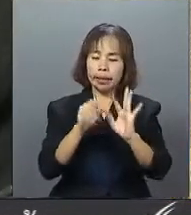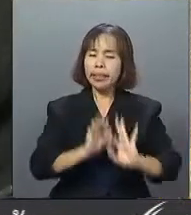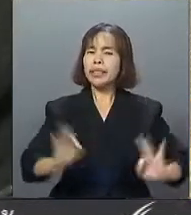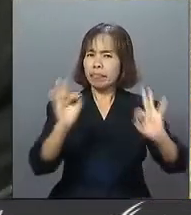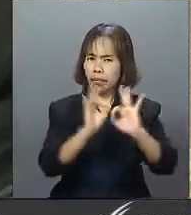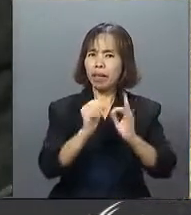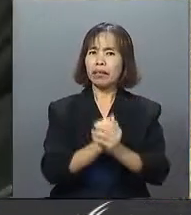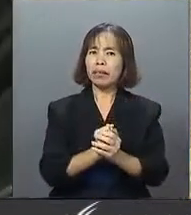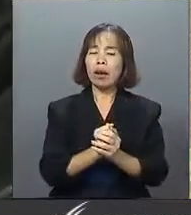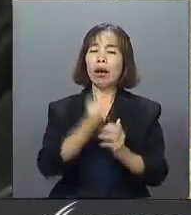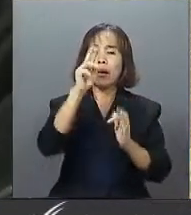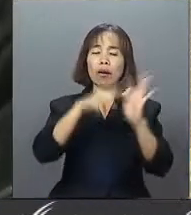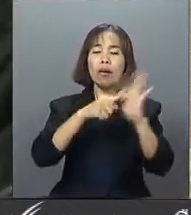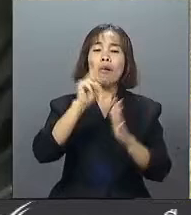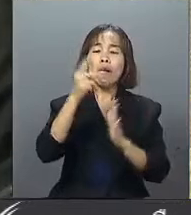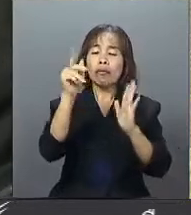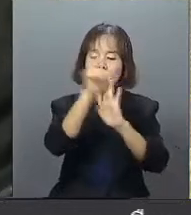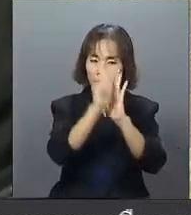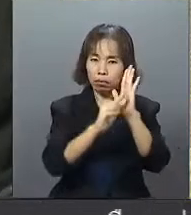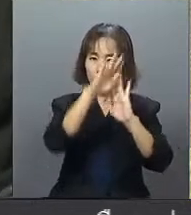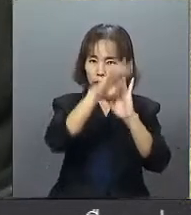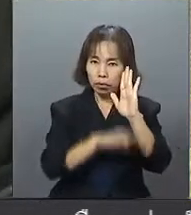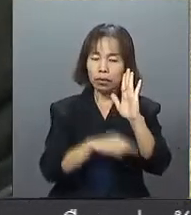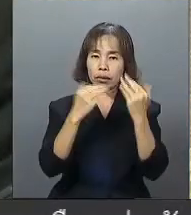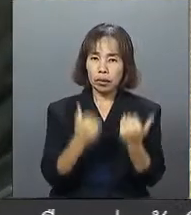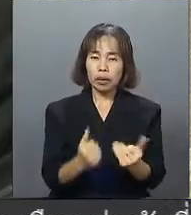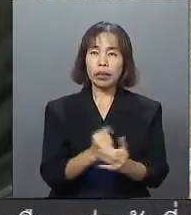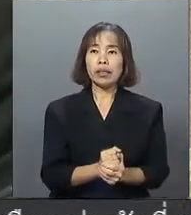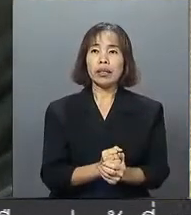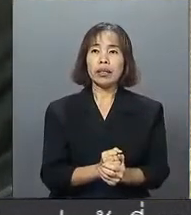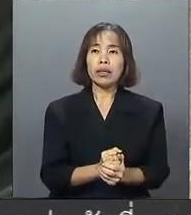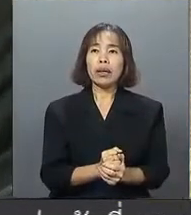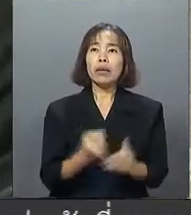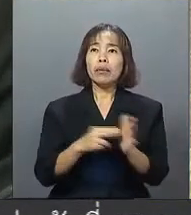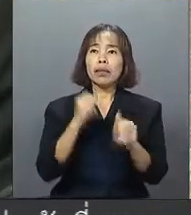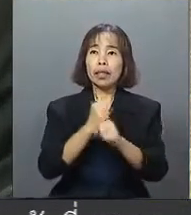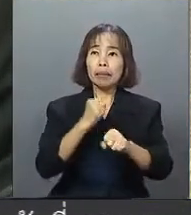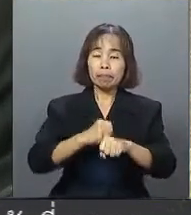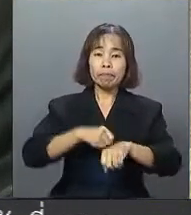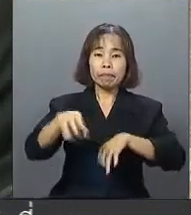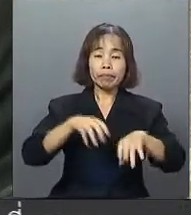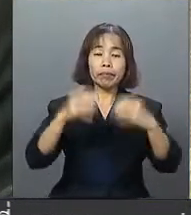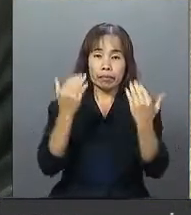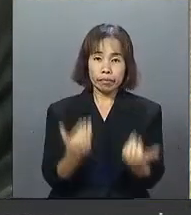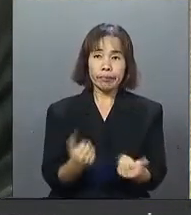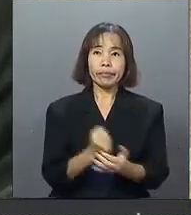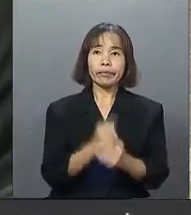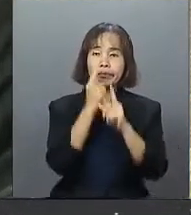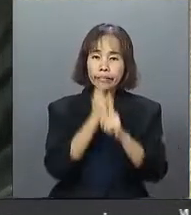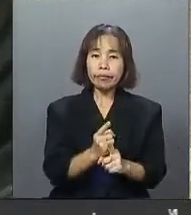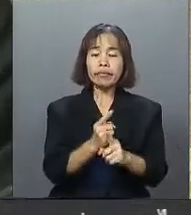างพระบัญญัติประกอบรัฐธรรมนูญที่ทางศาลรัฐธรรมนูญจัดทำมาตามร่างมาต